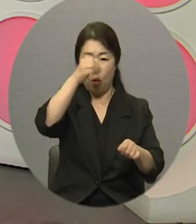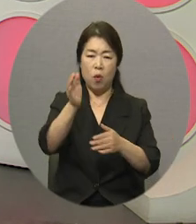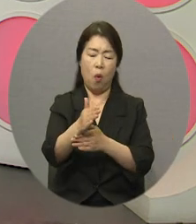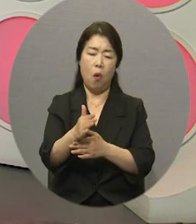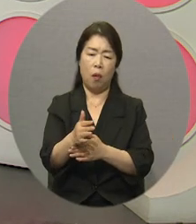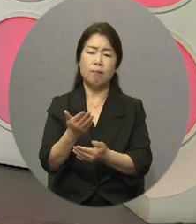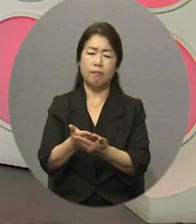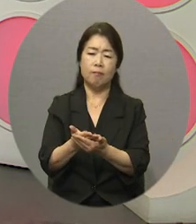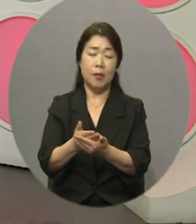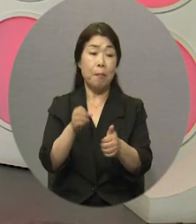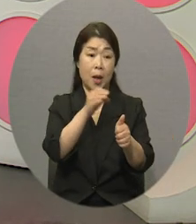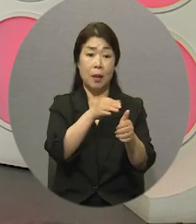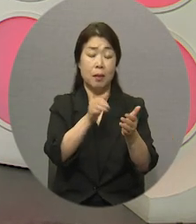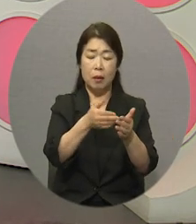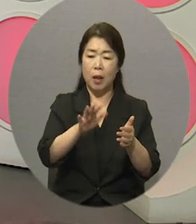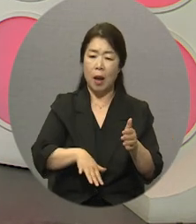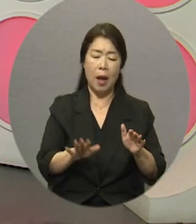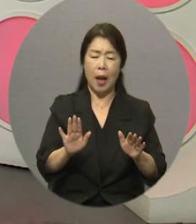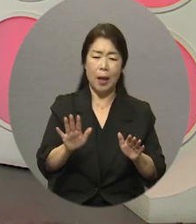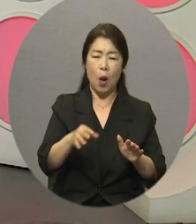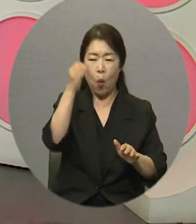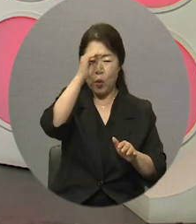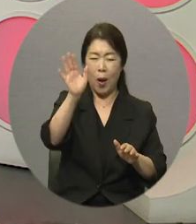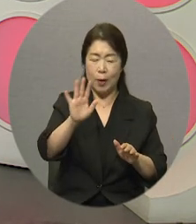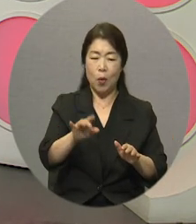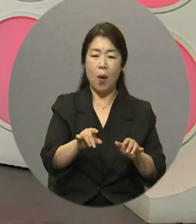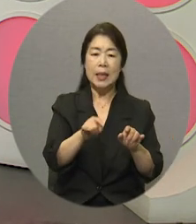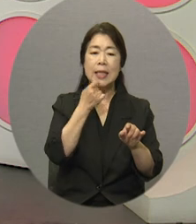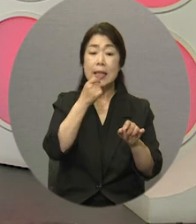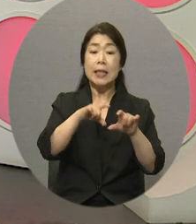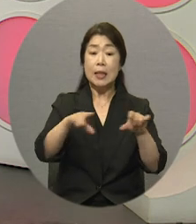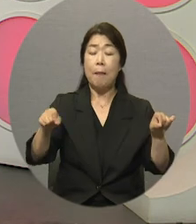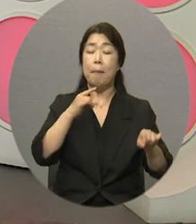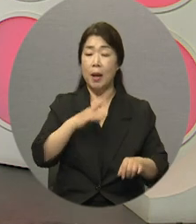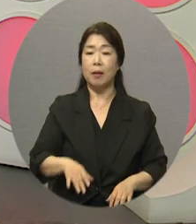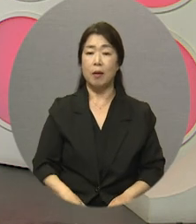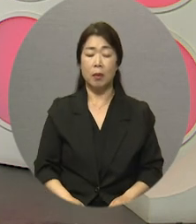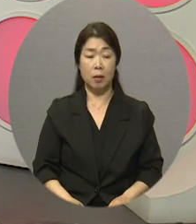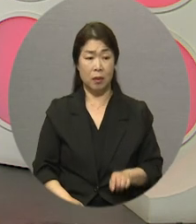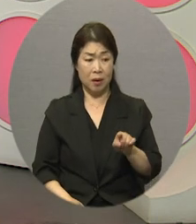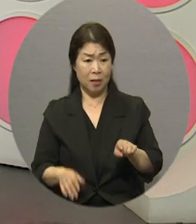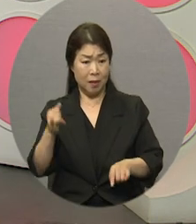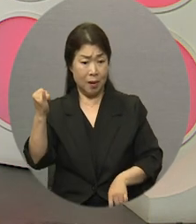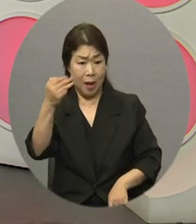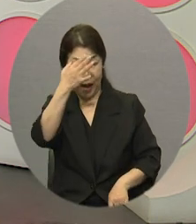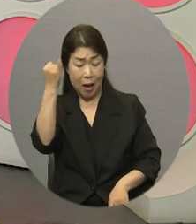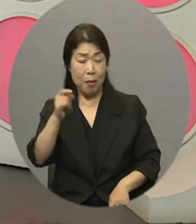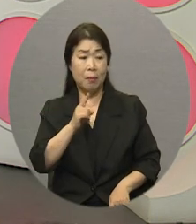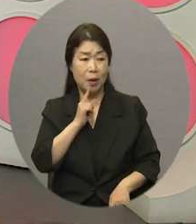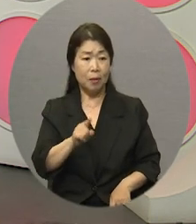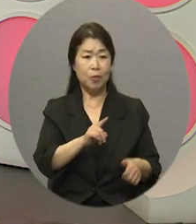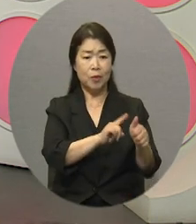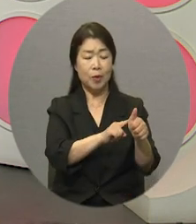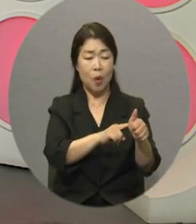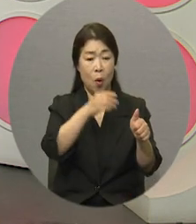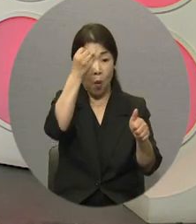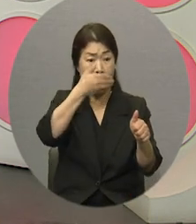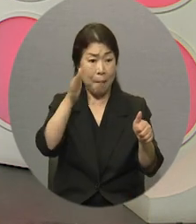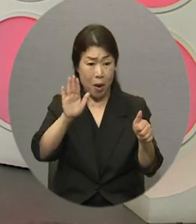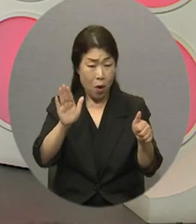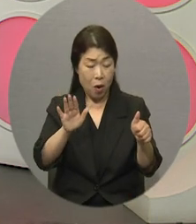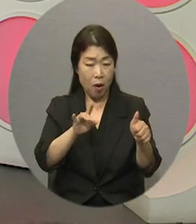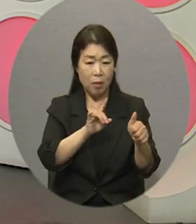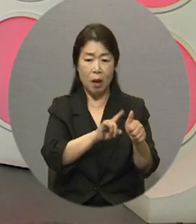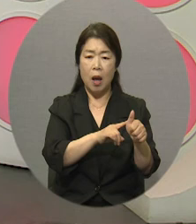오늘은 갈치만 사려고 왔어요 라고 말하자 할머니는 고등어 안 먹어? 라고 말씀을 하셨고 저는